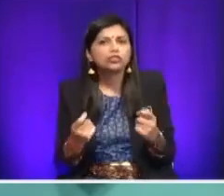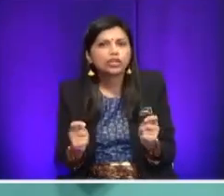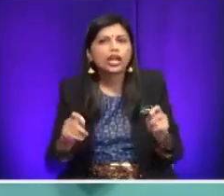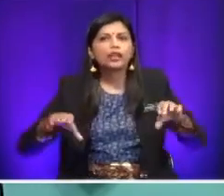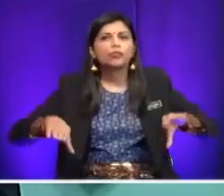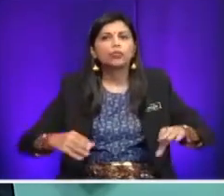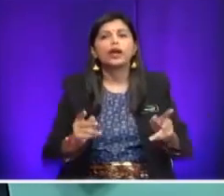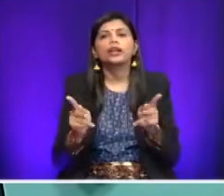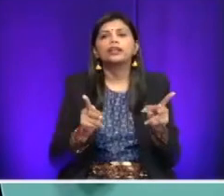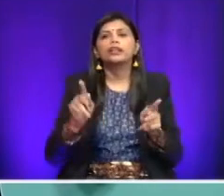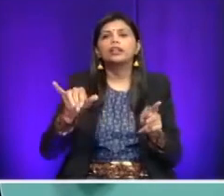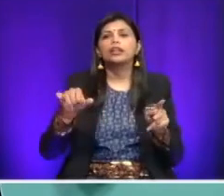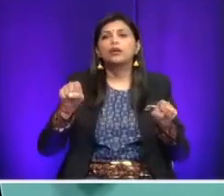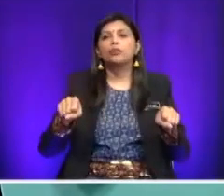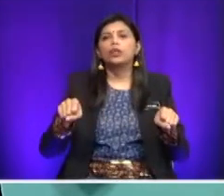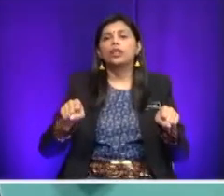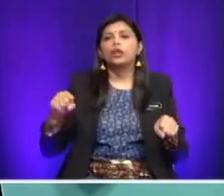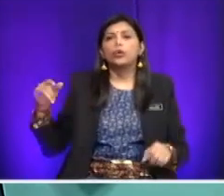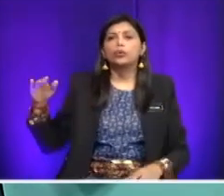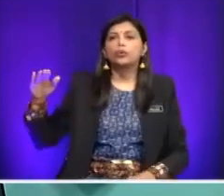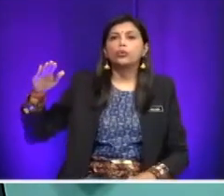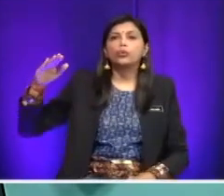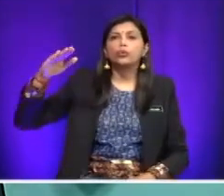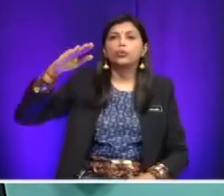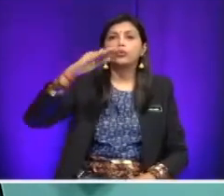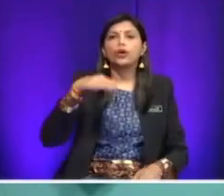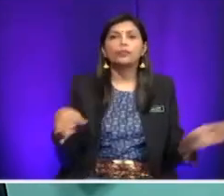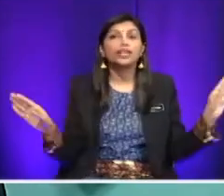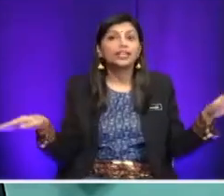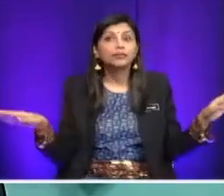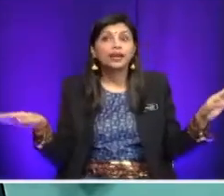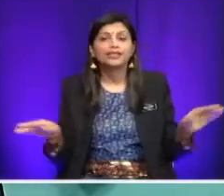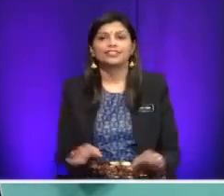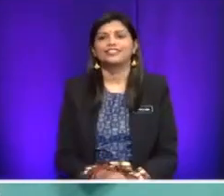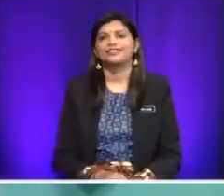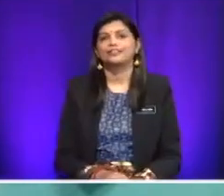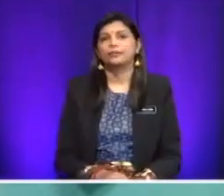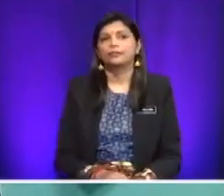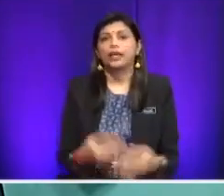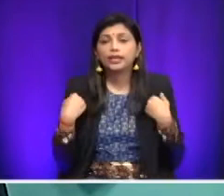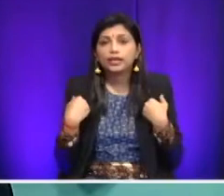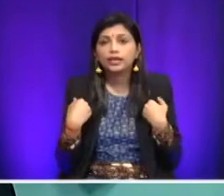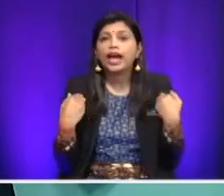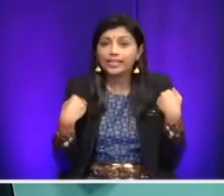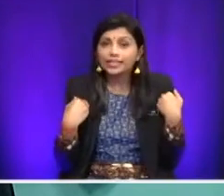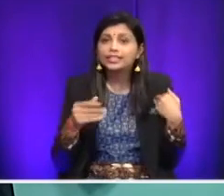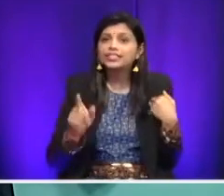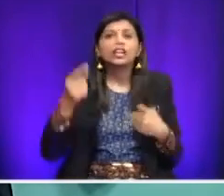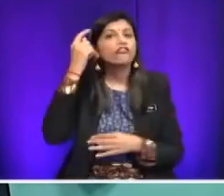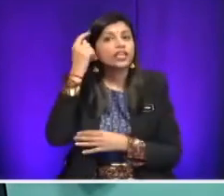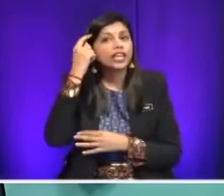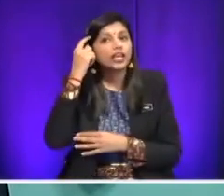boleh itu lama ataupun bidang-bidang pospek yang perlu pergi ke bentuk otomotif lakukan